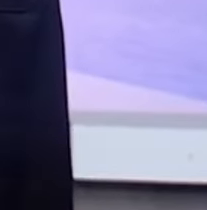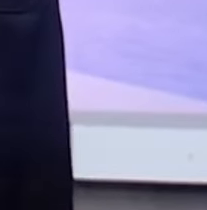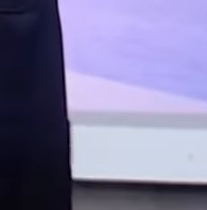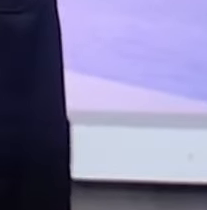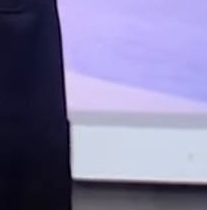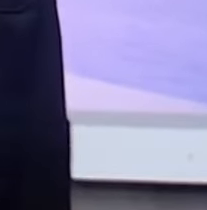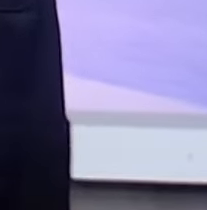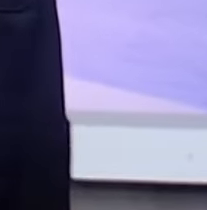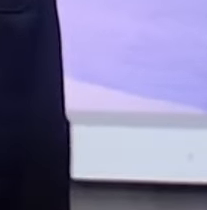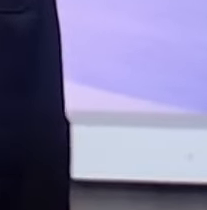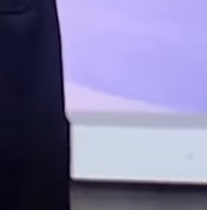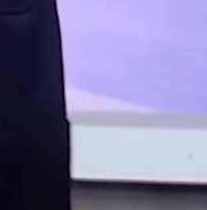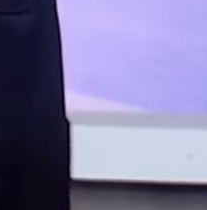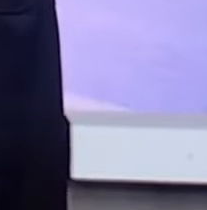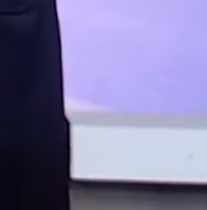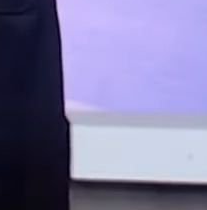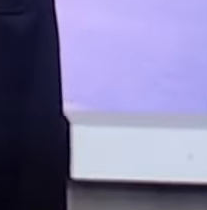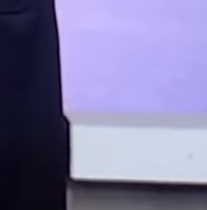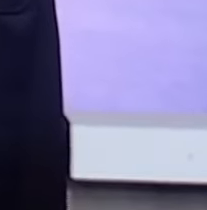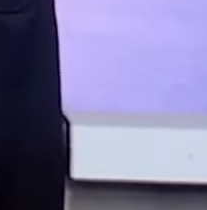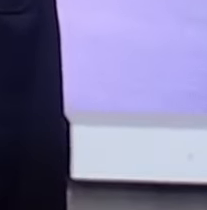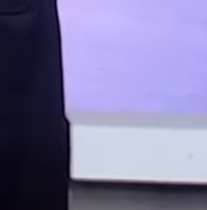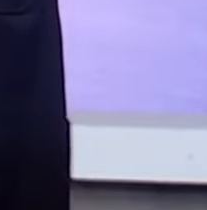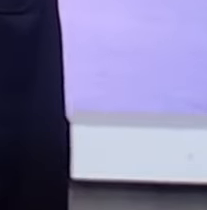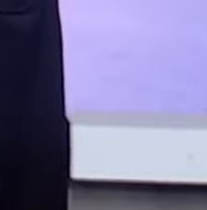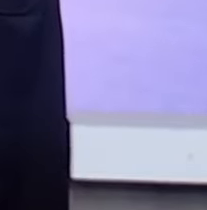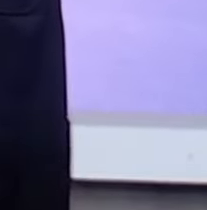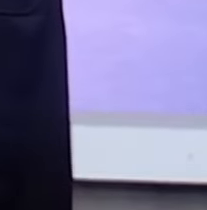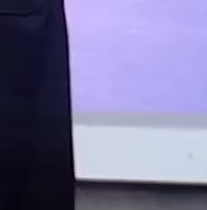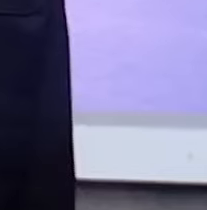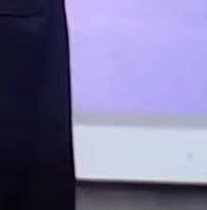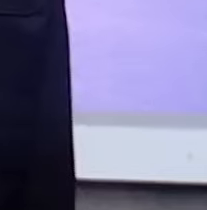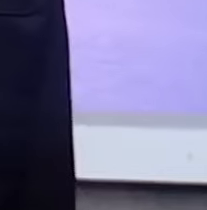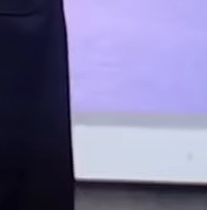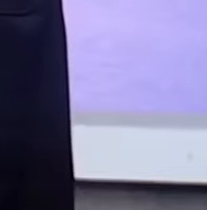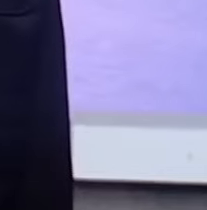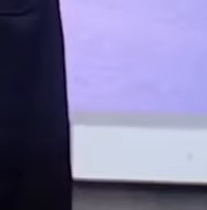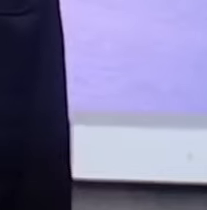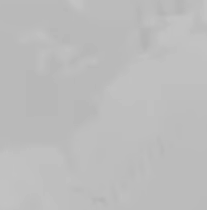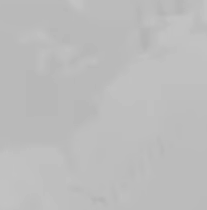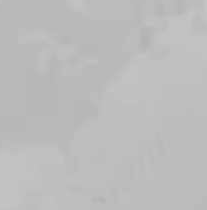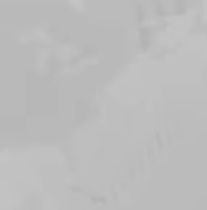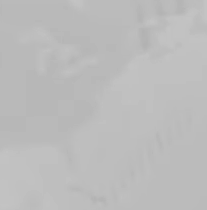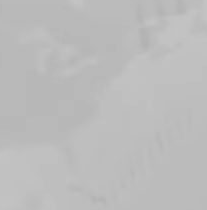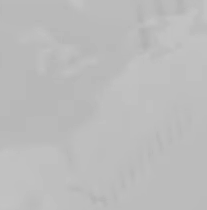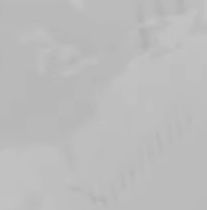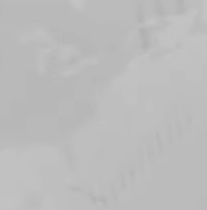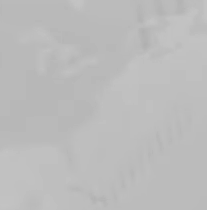samahan niyo kami sa GMA Pinoy TV at sa www.gmanews.tv.